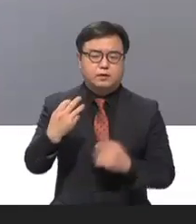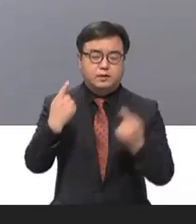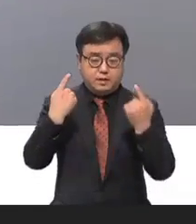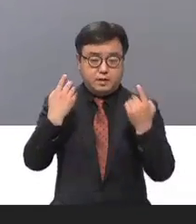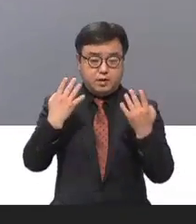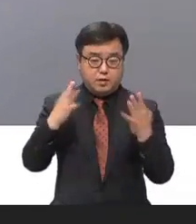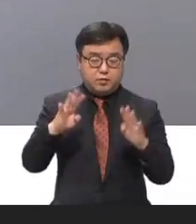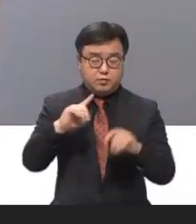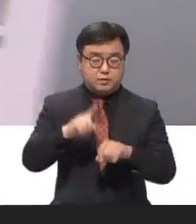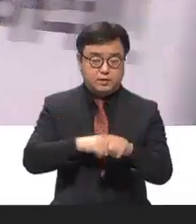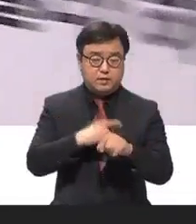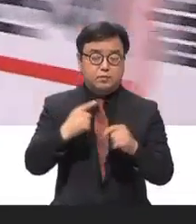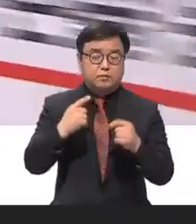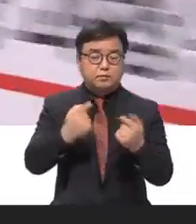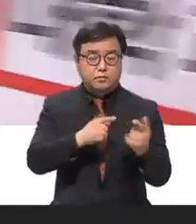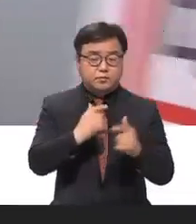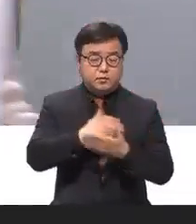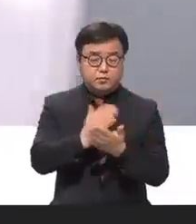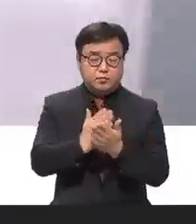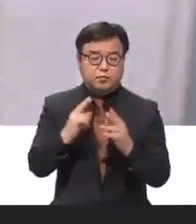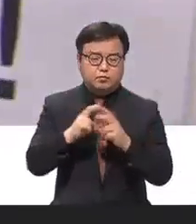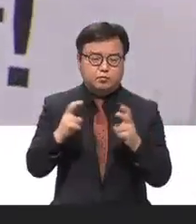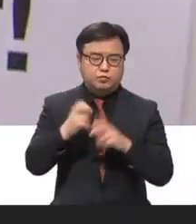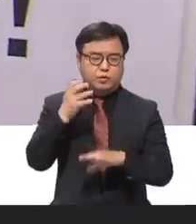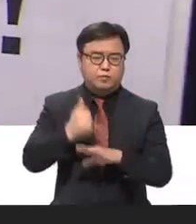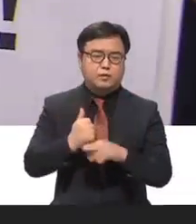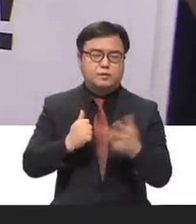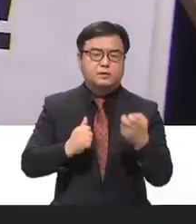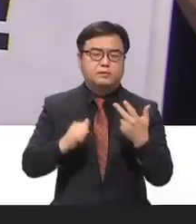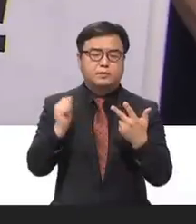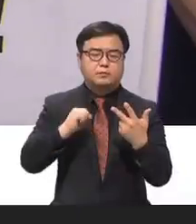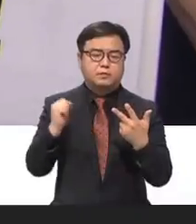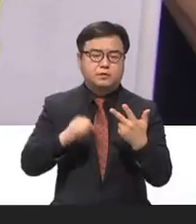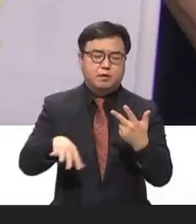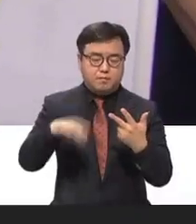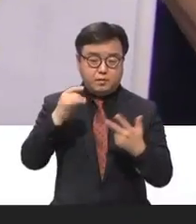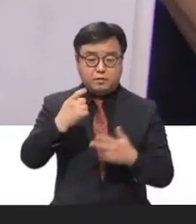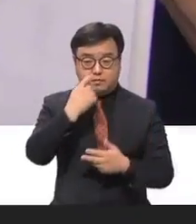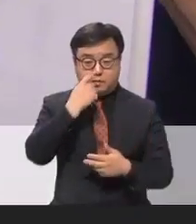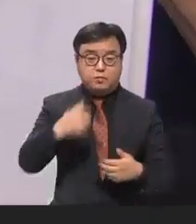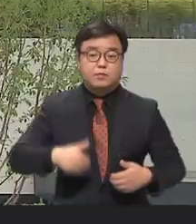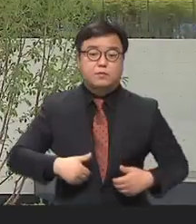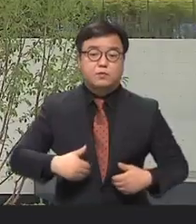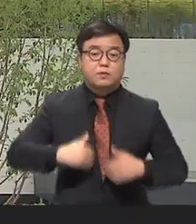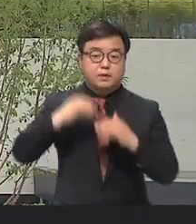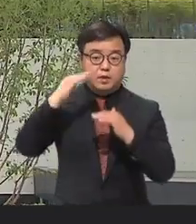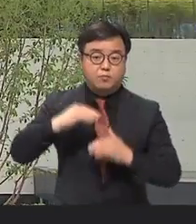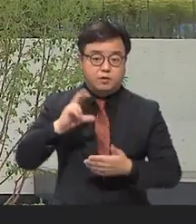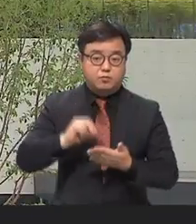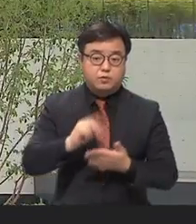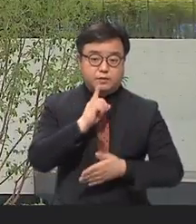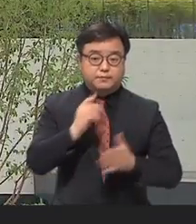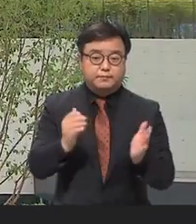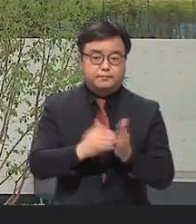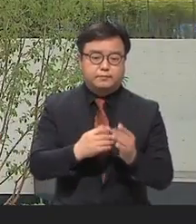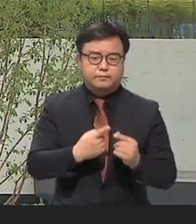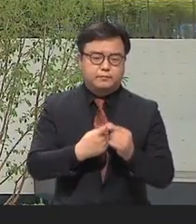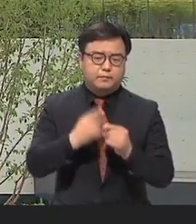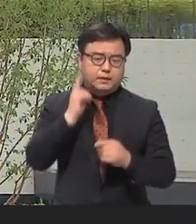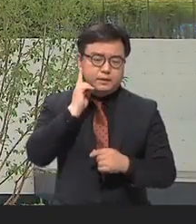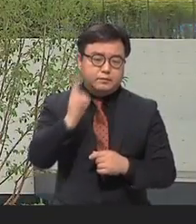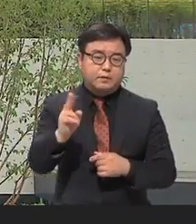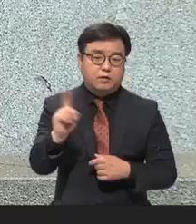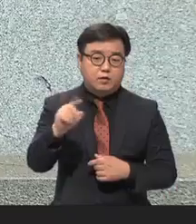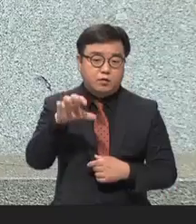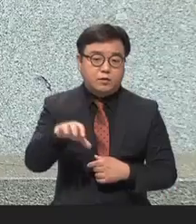분석했더니 77%인 10곳에서 선행 문제를 출제한 것으로 나타났습니다. 가장 심한 건 연세대로